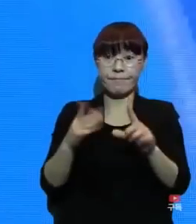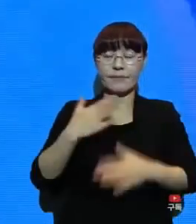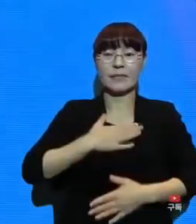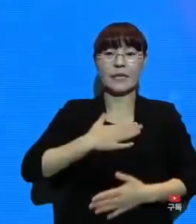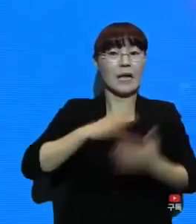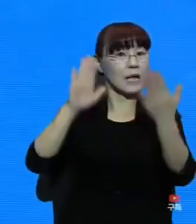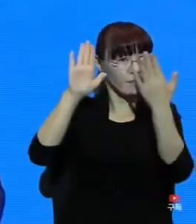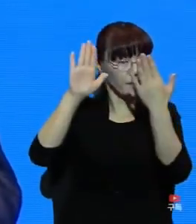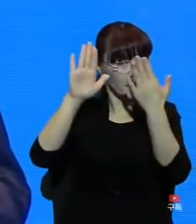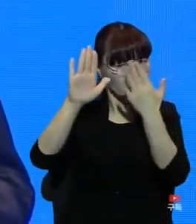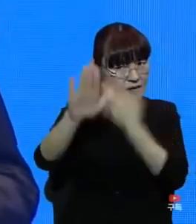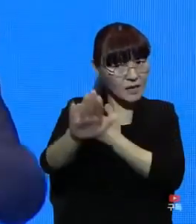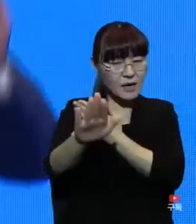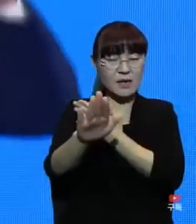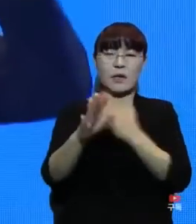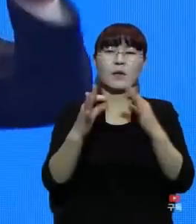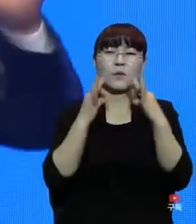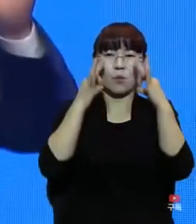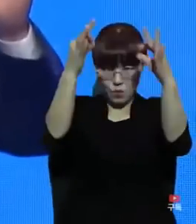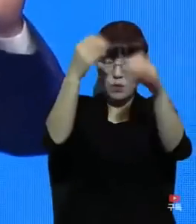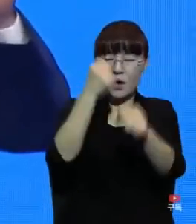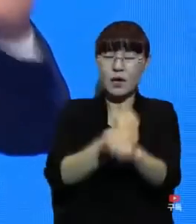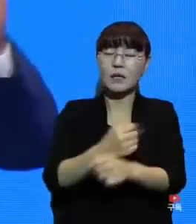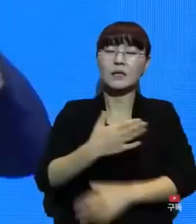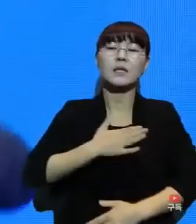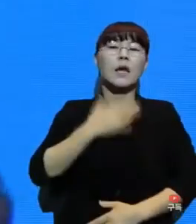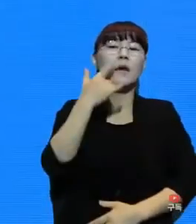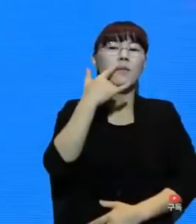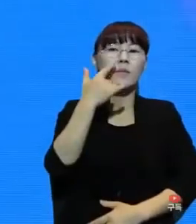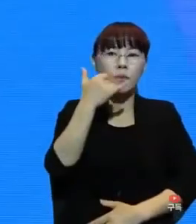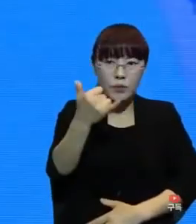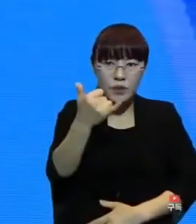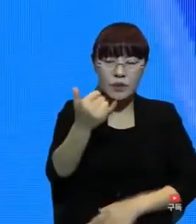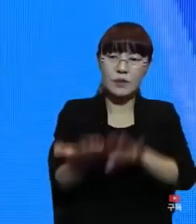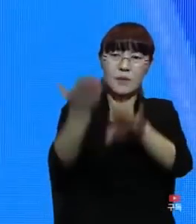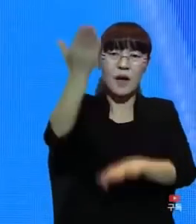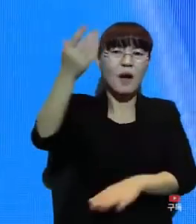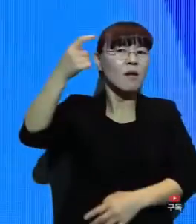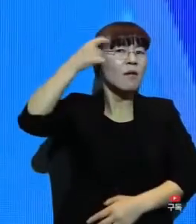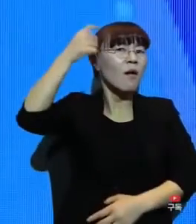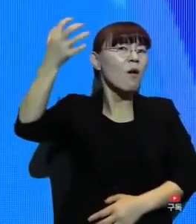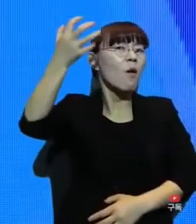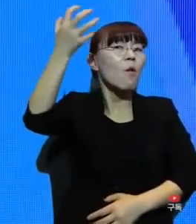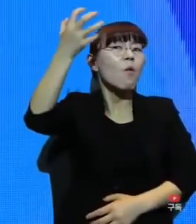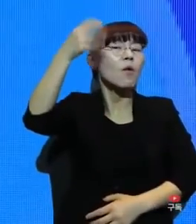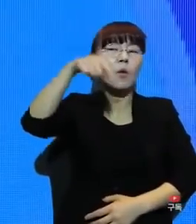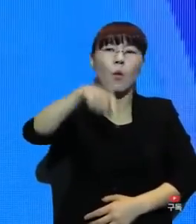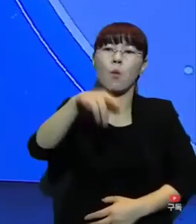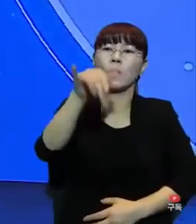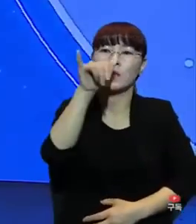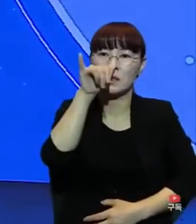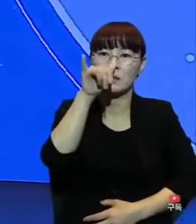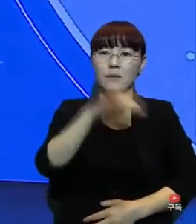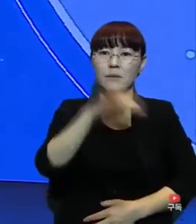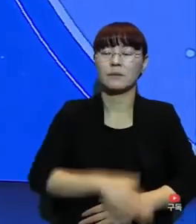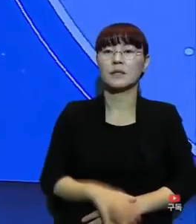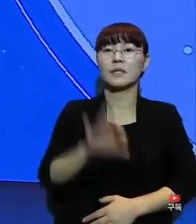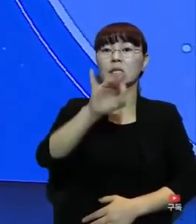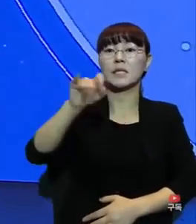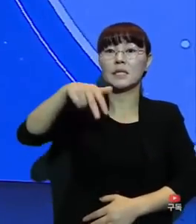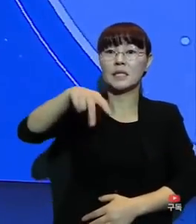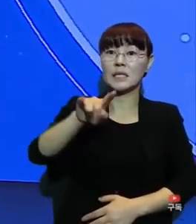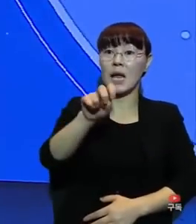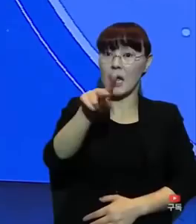제 육신을 부들 것이고 제 부모님과 선배들의 영혼이 머물고 있는 곳입니다 이제 명은